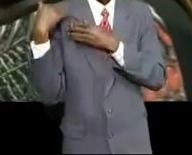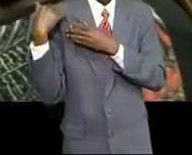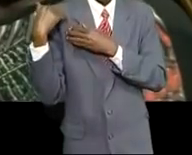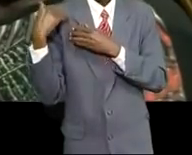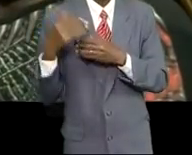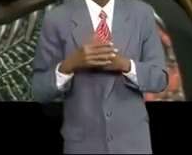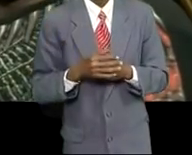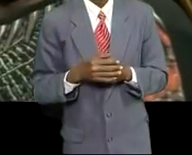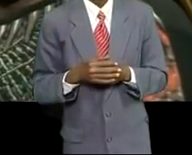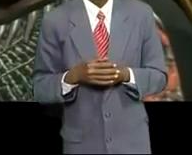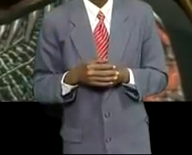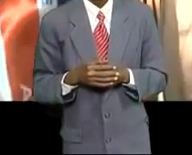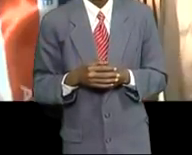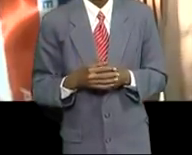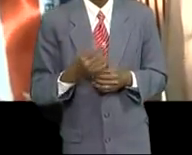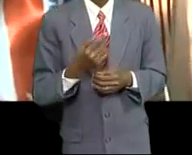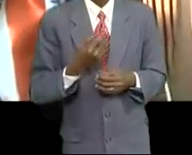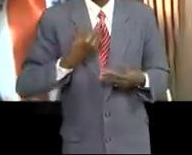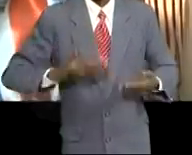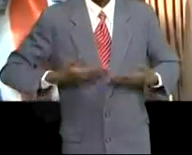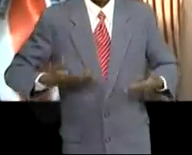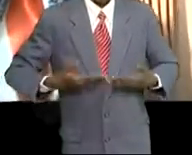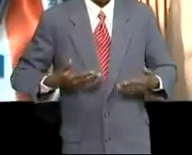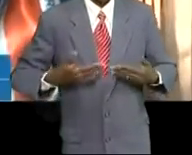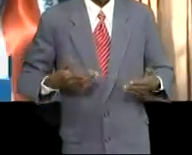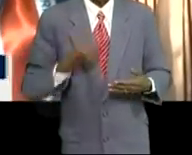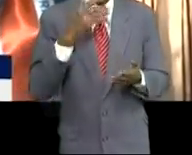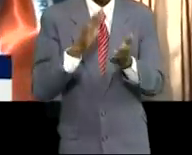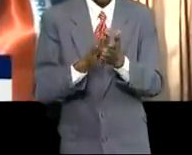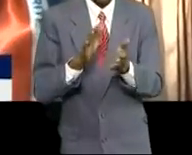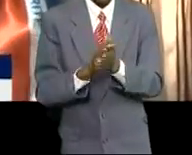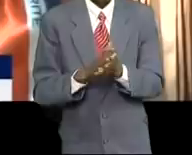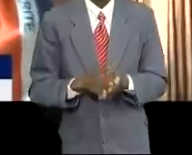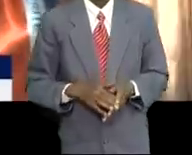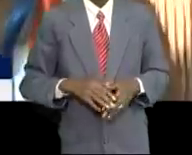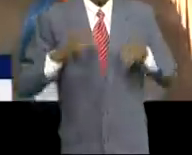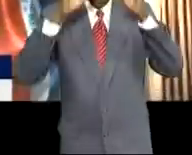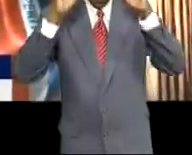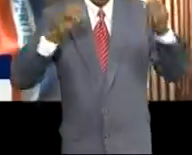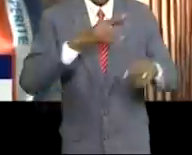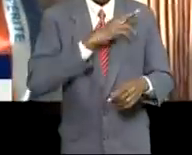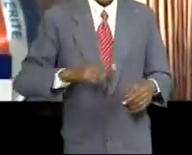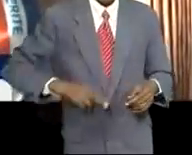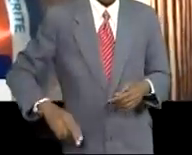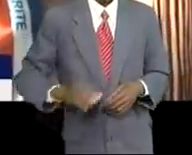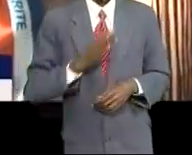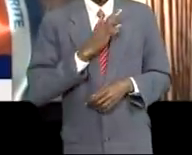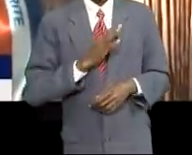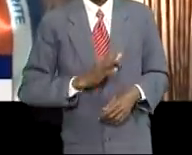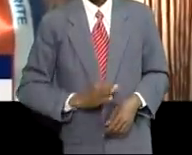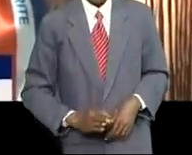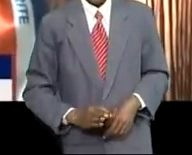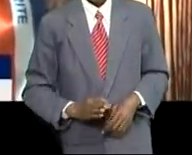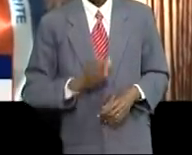pour l'avenir salue ce jour de son excellence Monsieur le Président de la République Félix Antoine